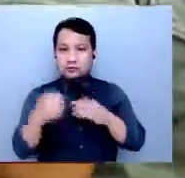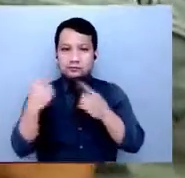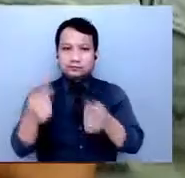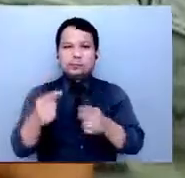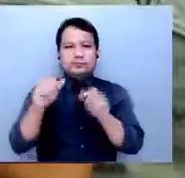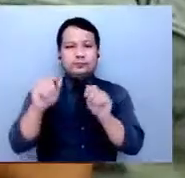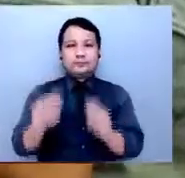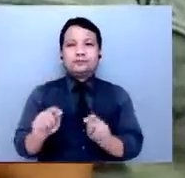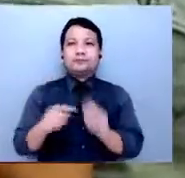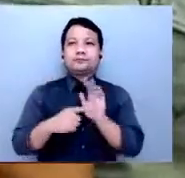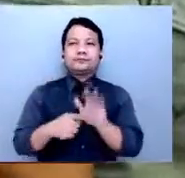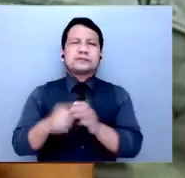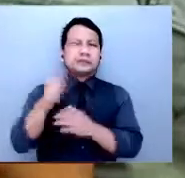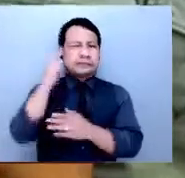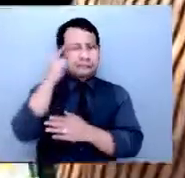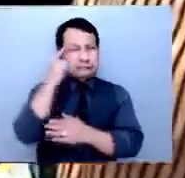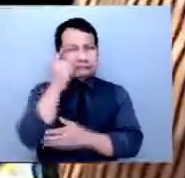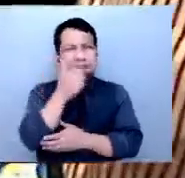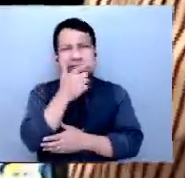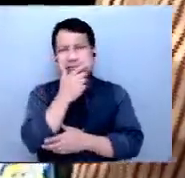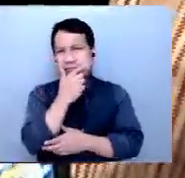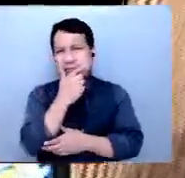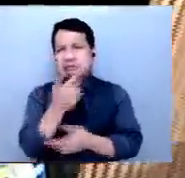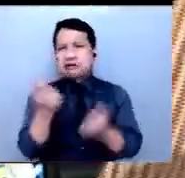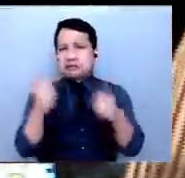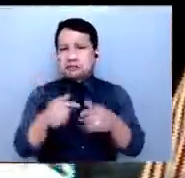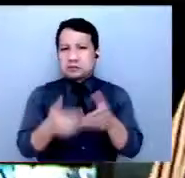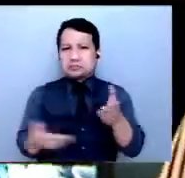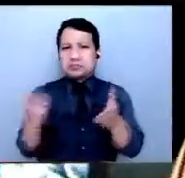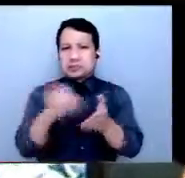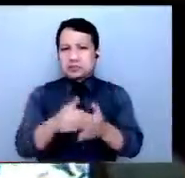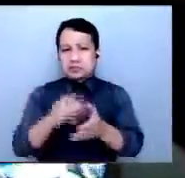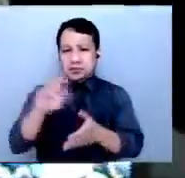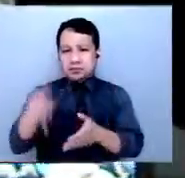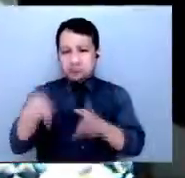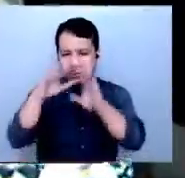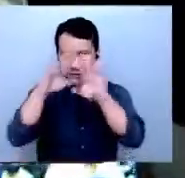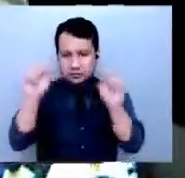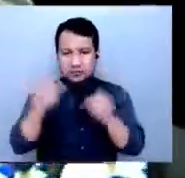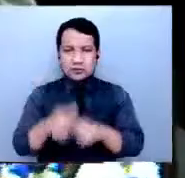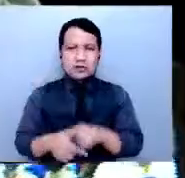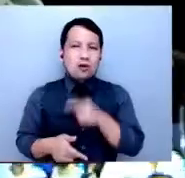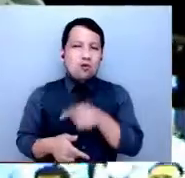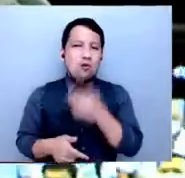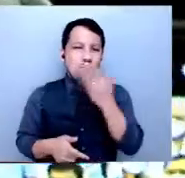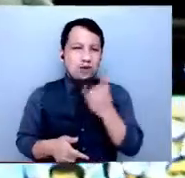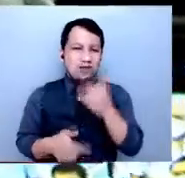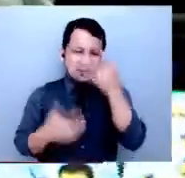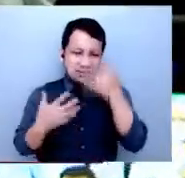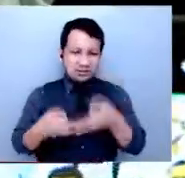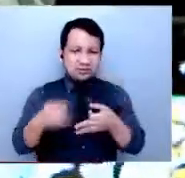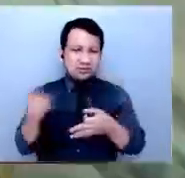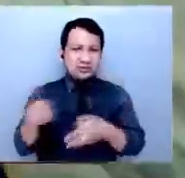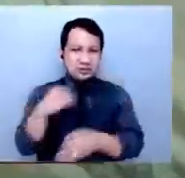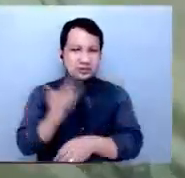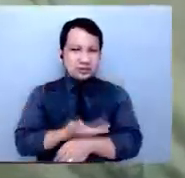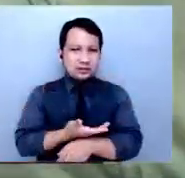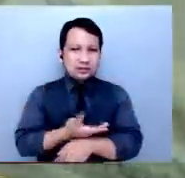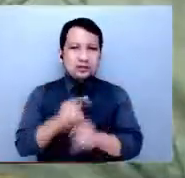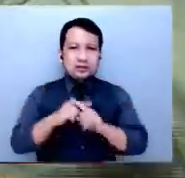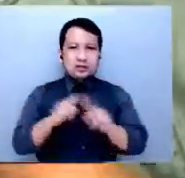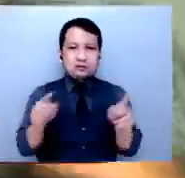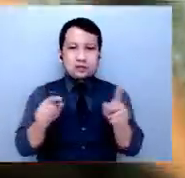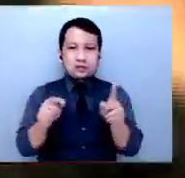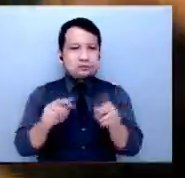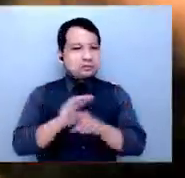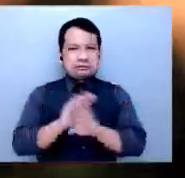muling pinag-isipan ni Pangulong Duterte ang pagtakbong bise. Nadismaya raw kasi siya sa desisyon ng kanyang anak. Pero sa huli, hindi